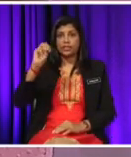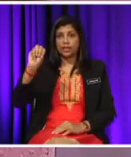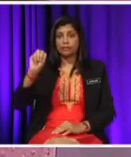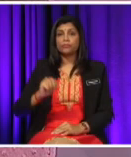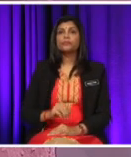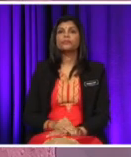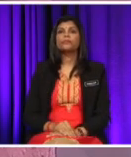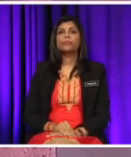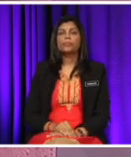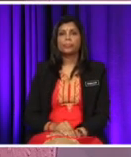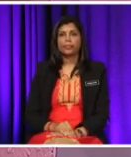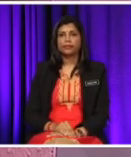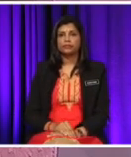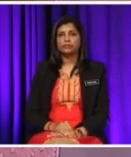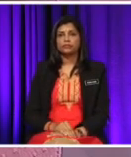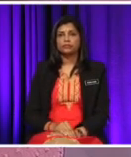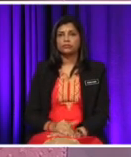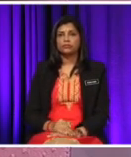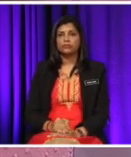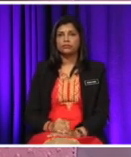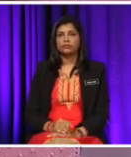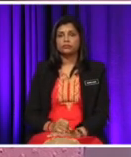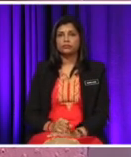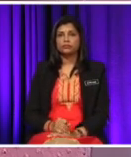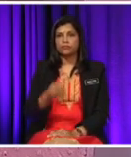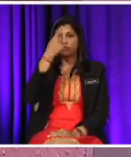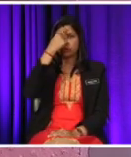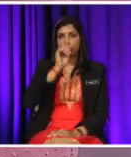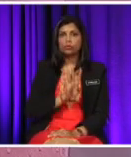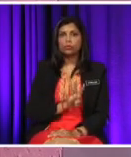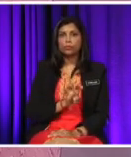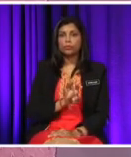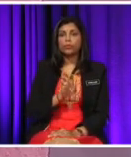dah tengok yang kedua 40 2.9